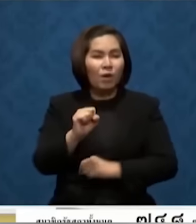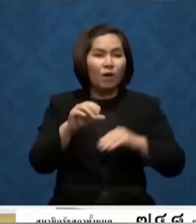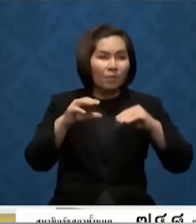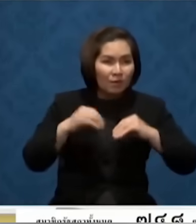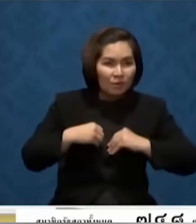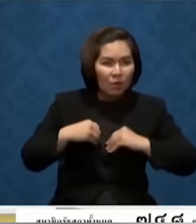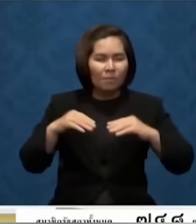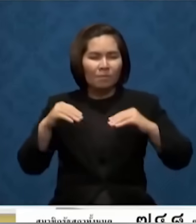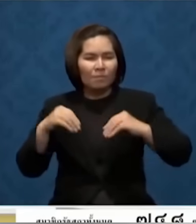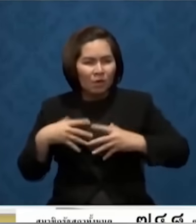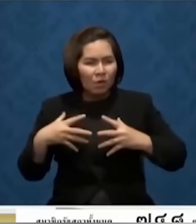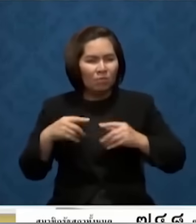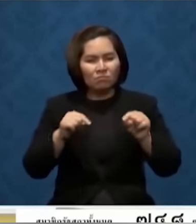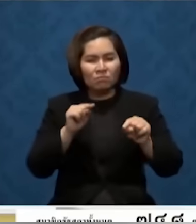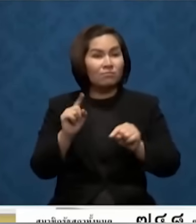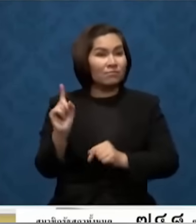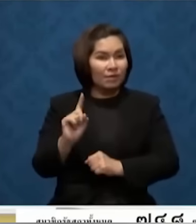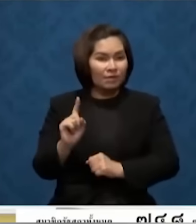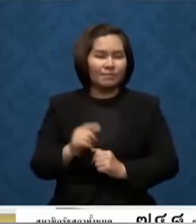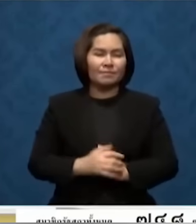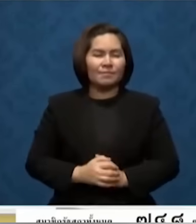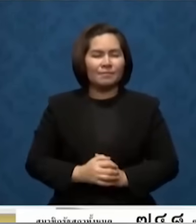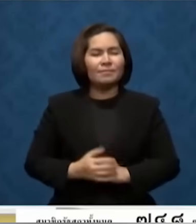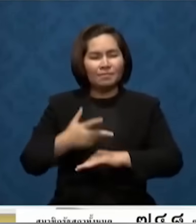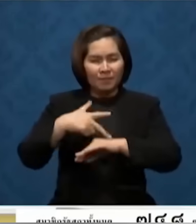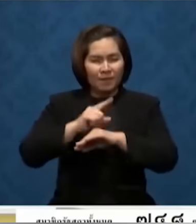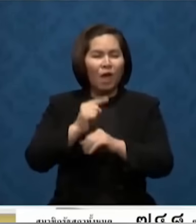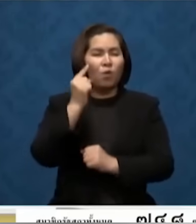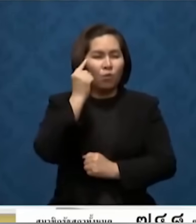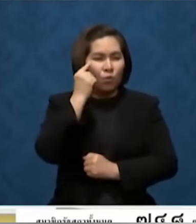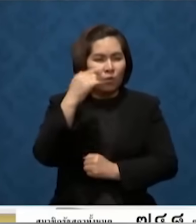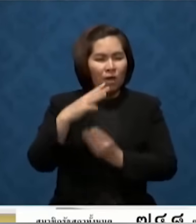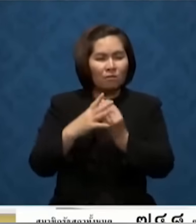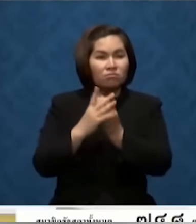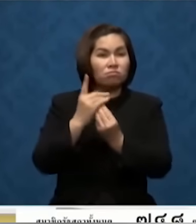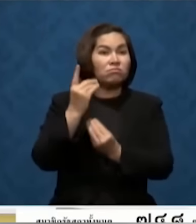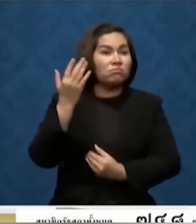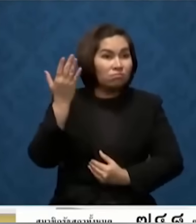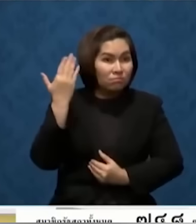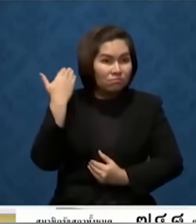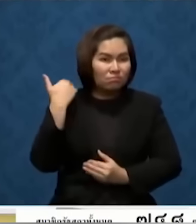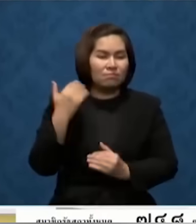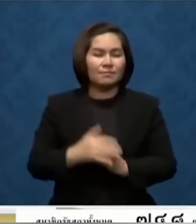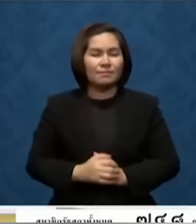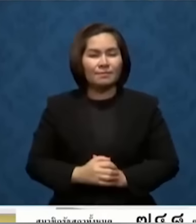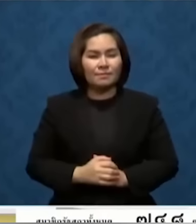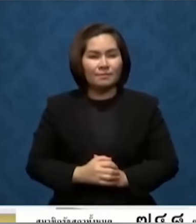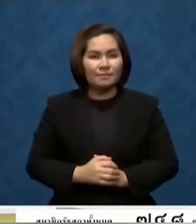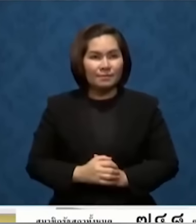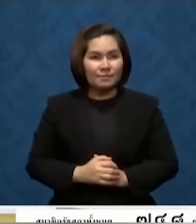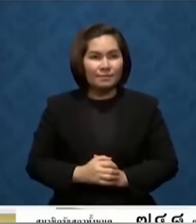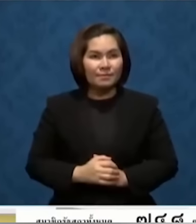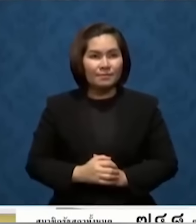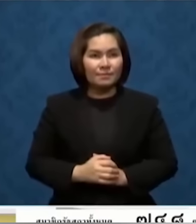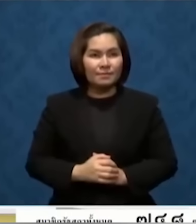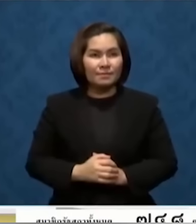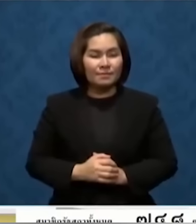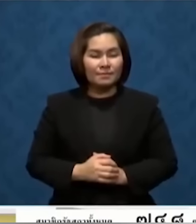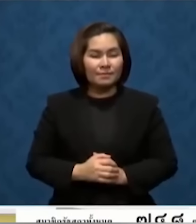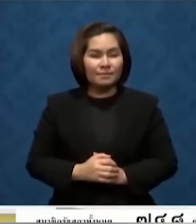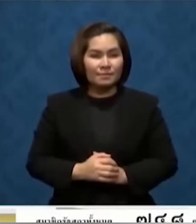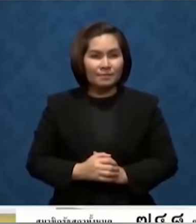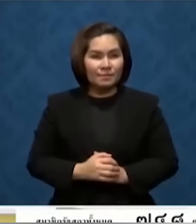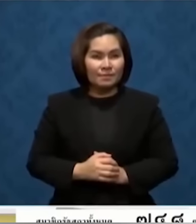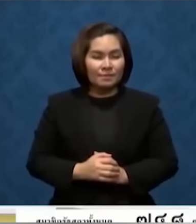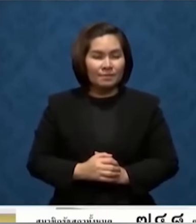ไม่ท่านประธานก็จะทราบครับว่าเมื่อสัปดาห์ที่แล้วเนี่ยการที่เราได้มีการเสน